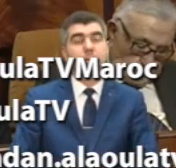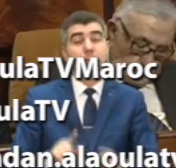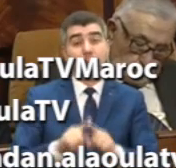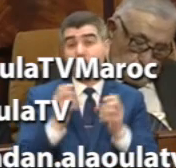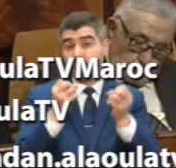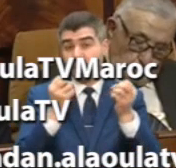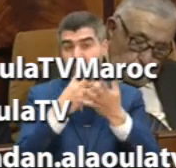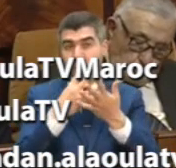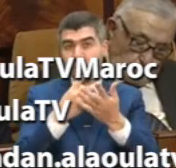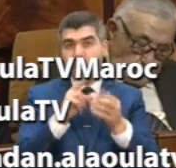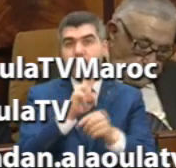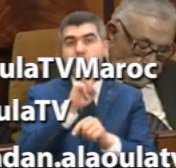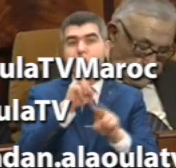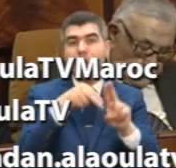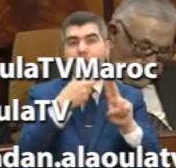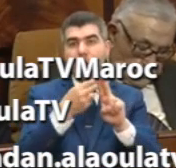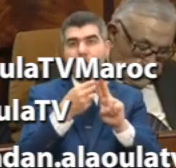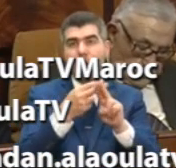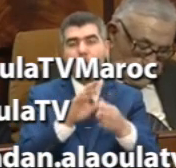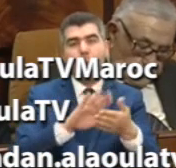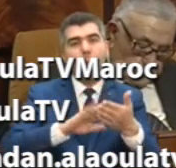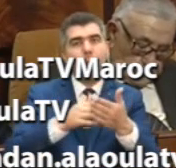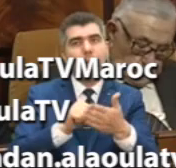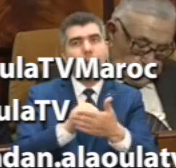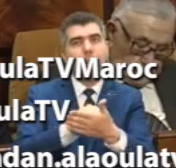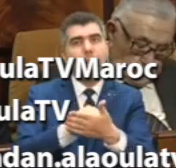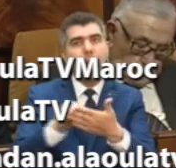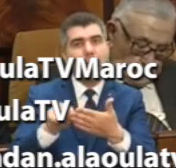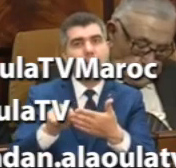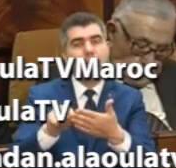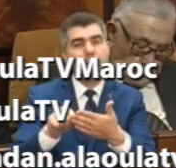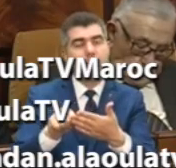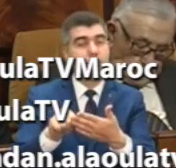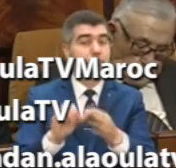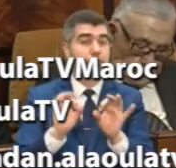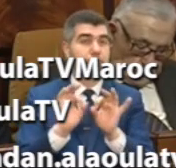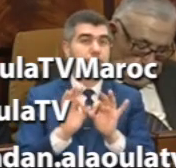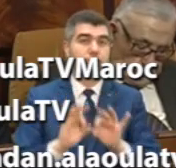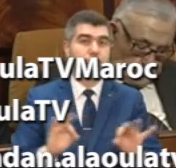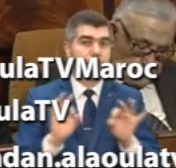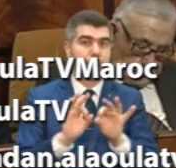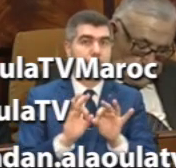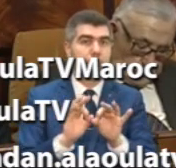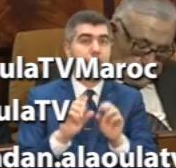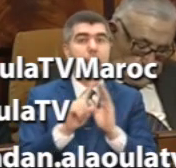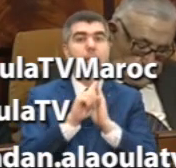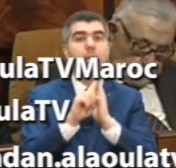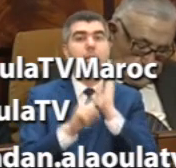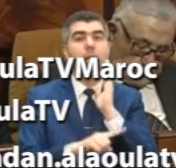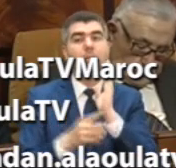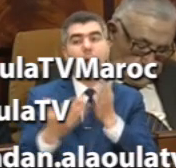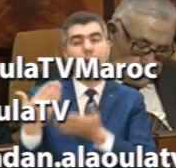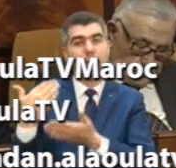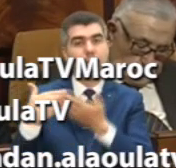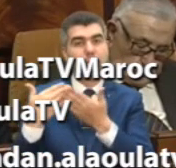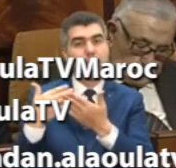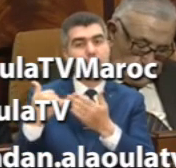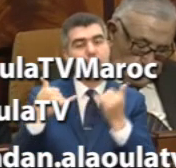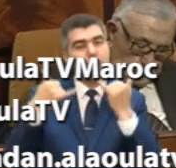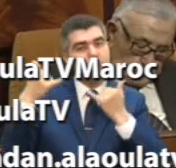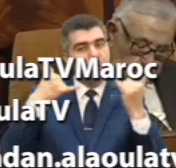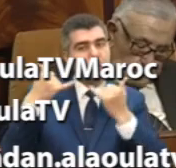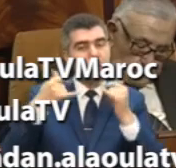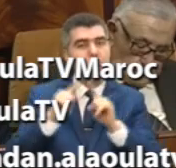كنستغرب من الجواب ديالكم، كتقول بأن كل شيء تم صرف المستحقات ديالهم. الأسبوع الماضي توصلت عدة اتصالات من أساتذة